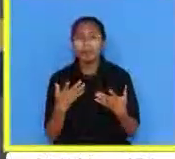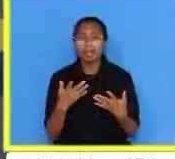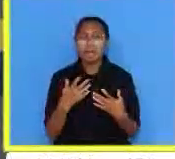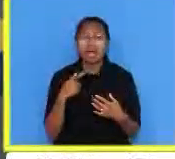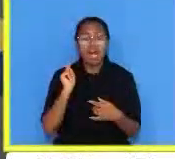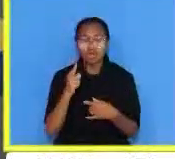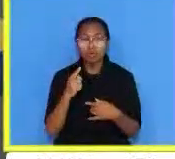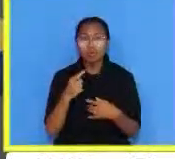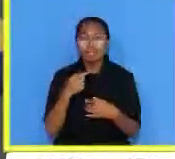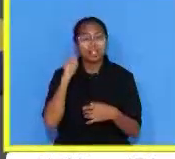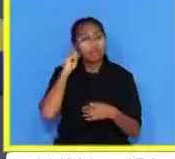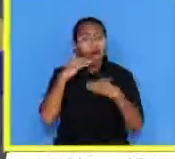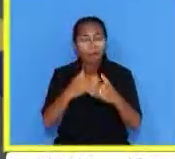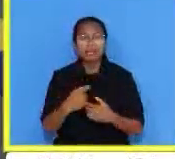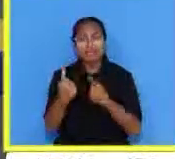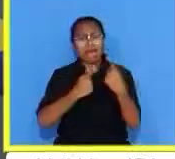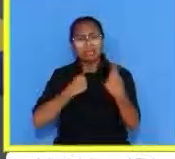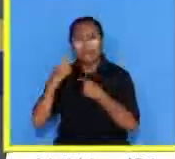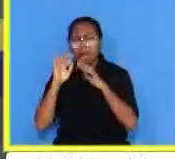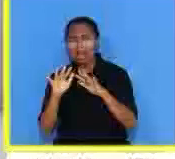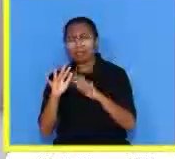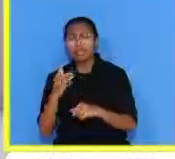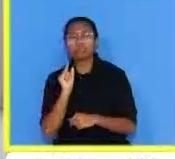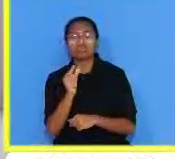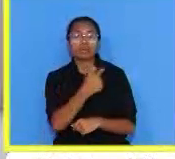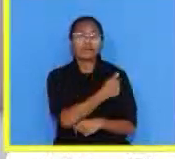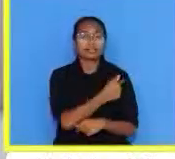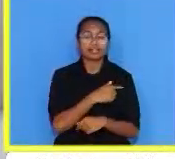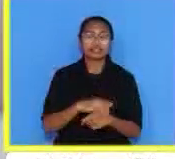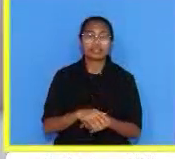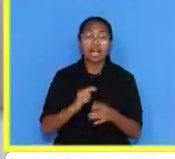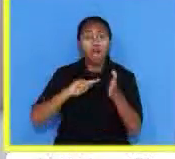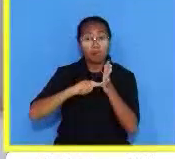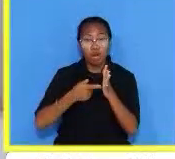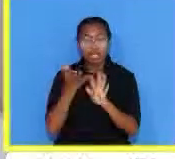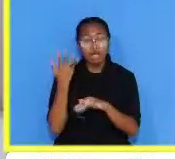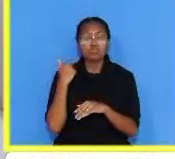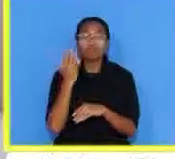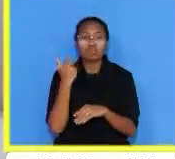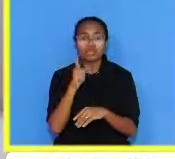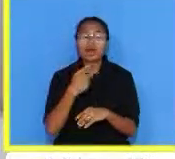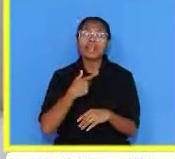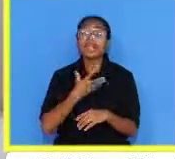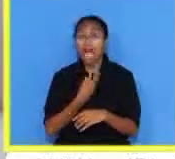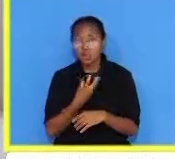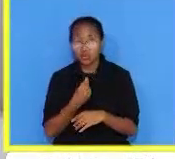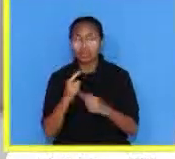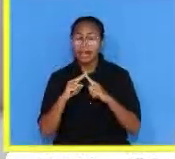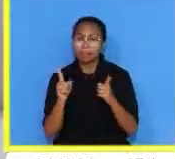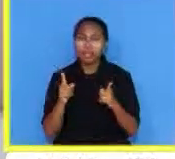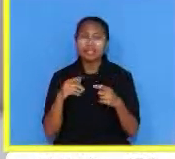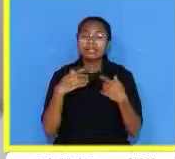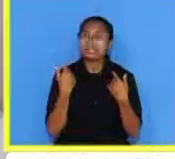beramai-ramai datang ke gerai vaksin yang sudah disediakan? Ya, awalnya mungkin ada keraguan, tetapi